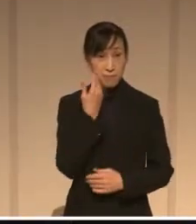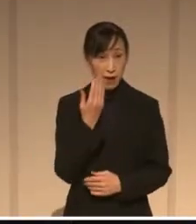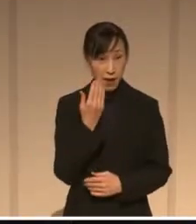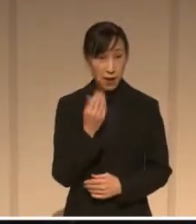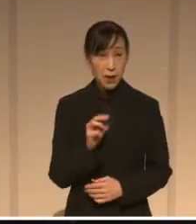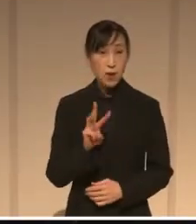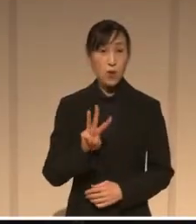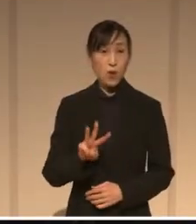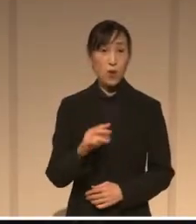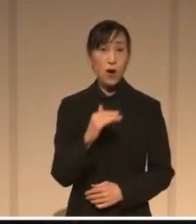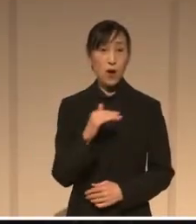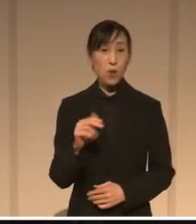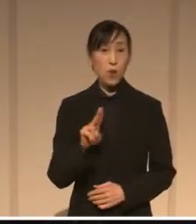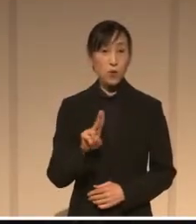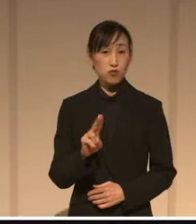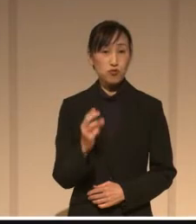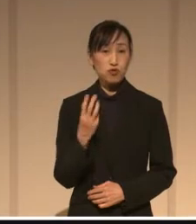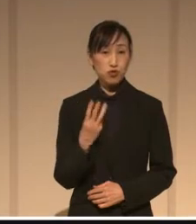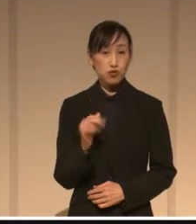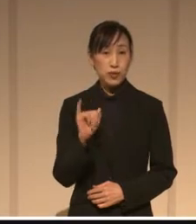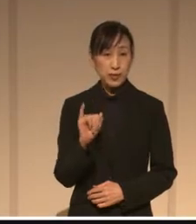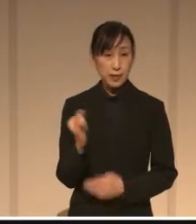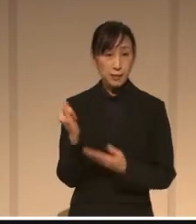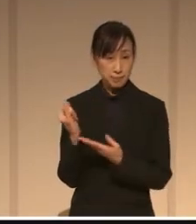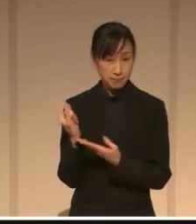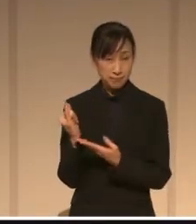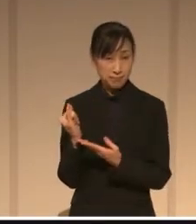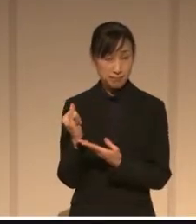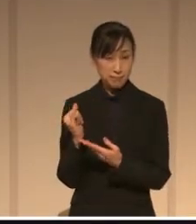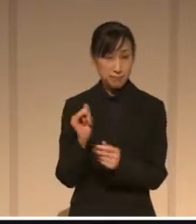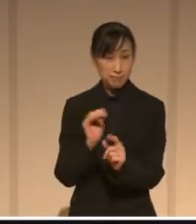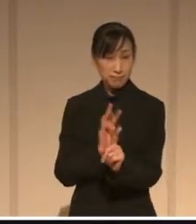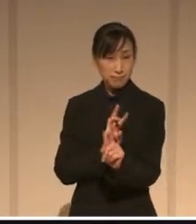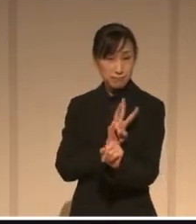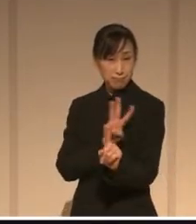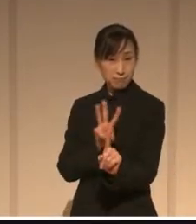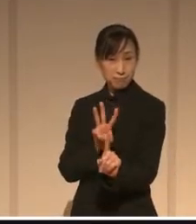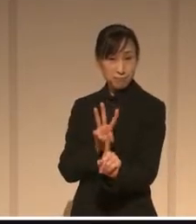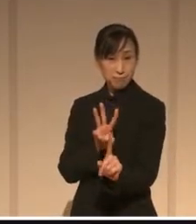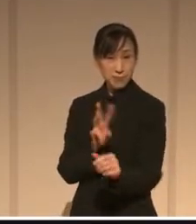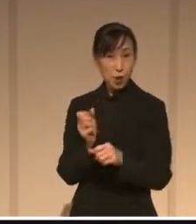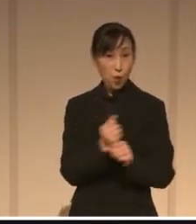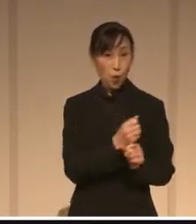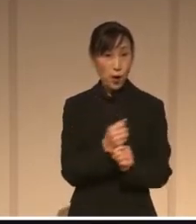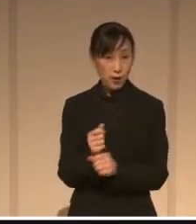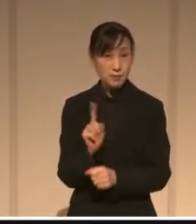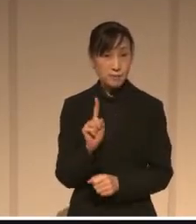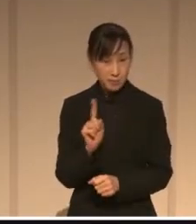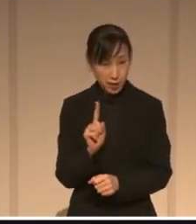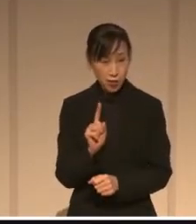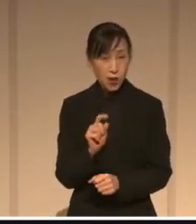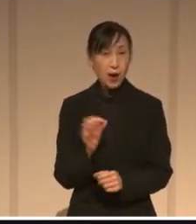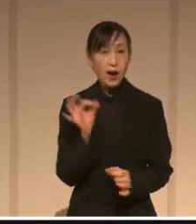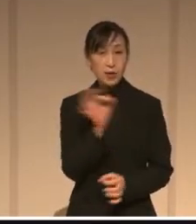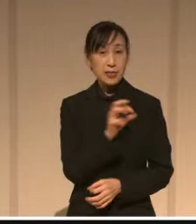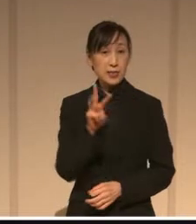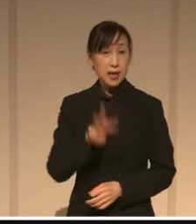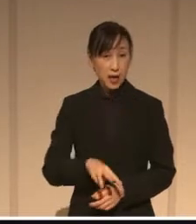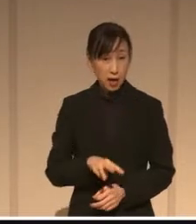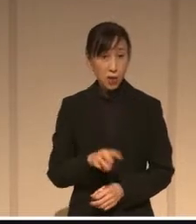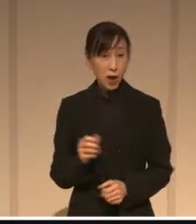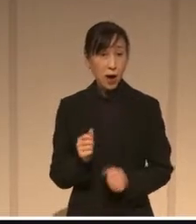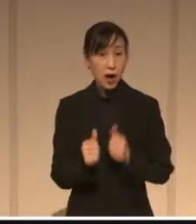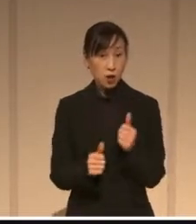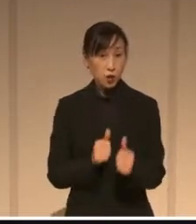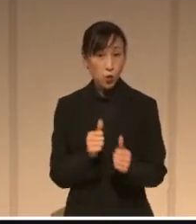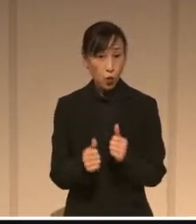たはいそしてあの後ろで応援してくれましたのは品川区の3競技の応援キャラクターのし仲